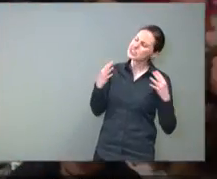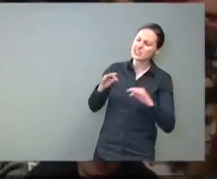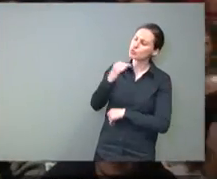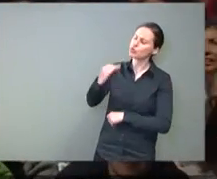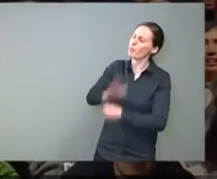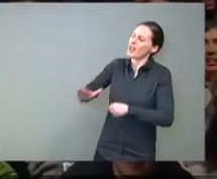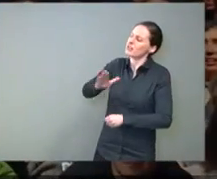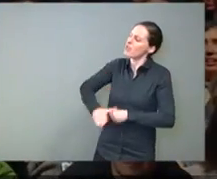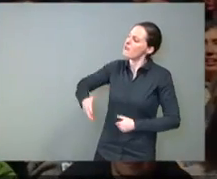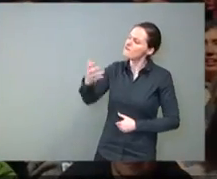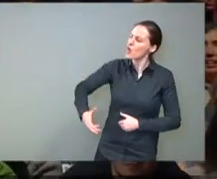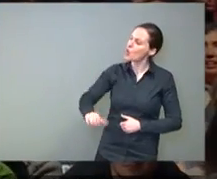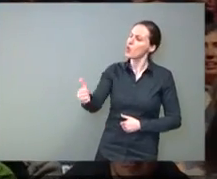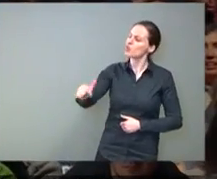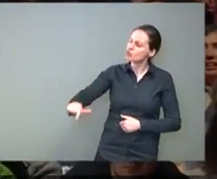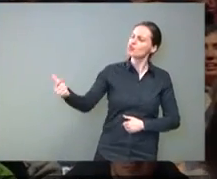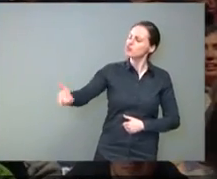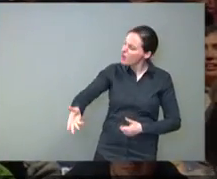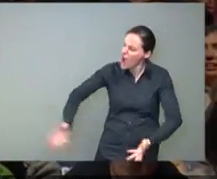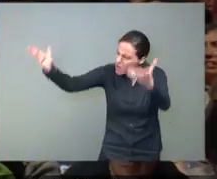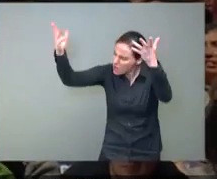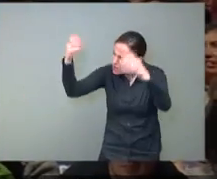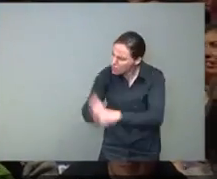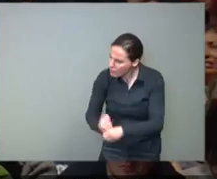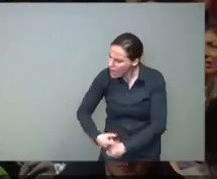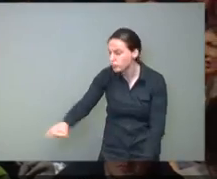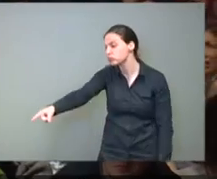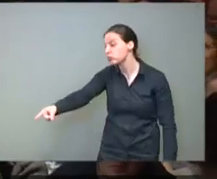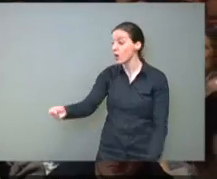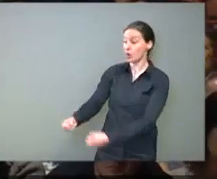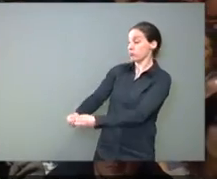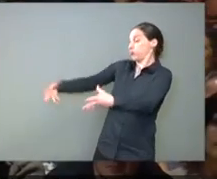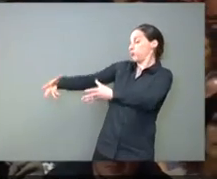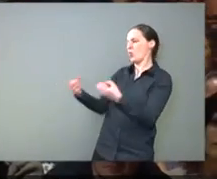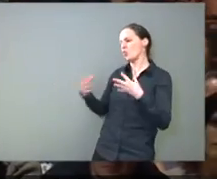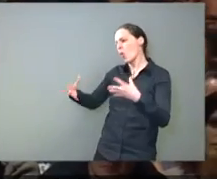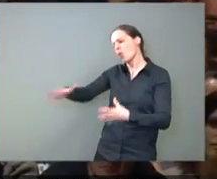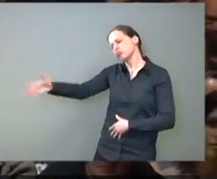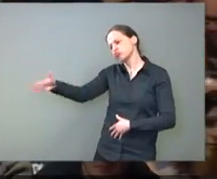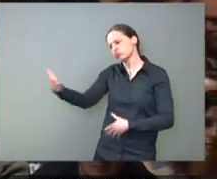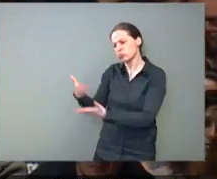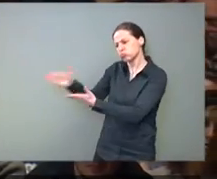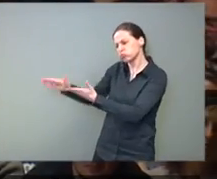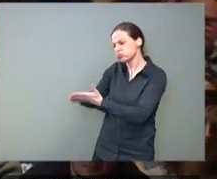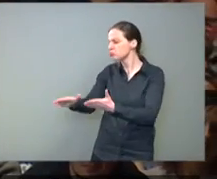Allez, il faut bosser davantage, vous êtes trop nombreux, 2 de moins, 3 de moins, 4 de moins, allez-y, il faut y